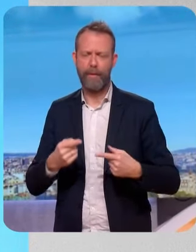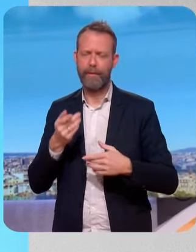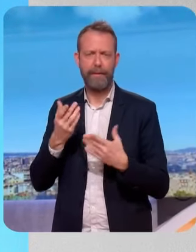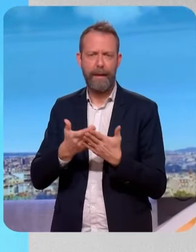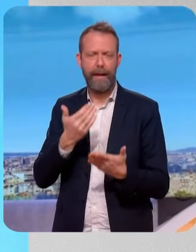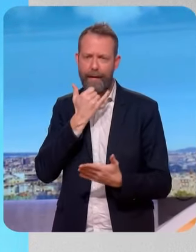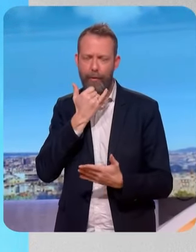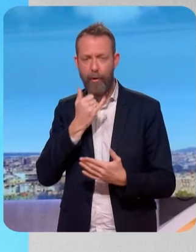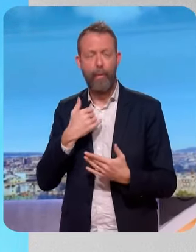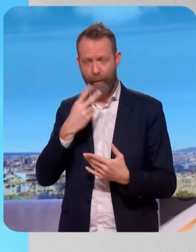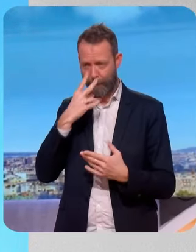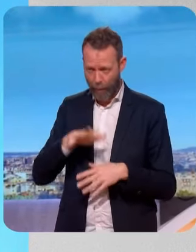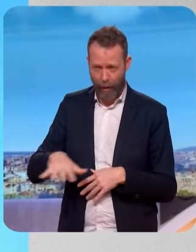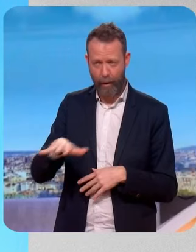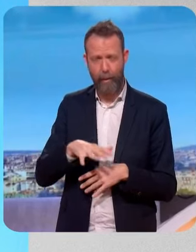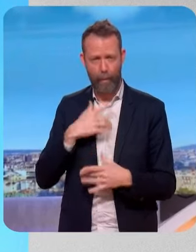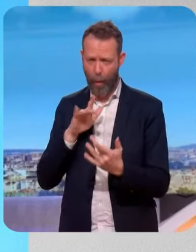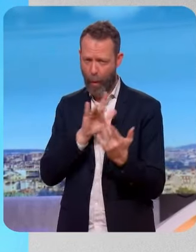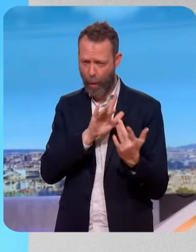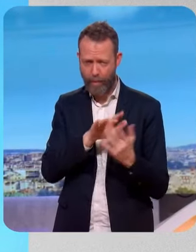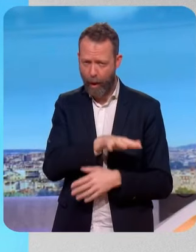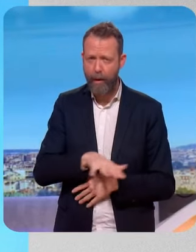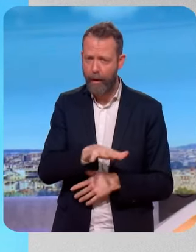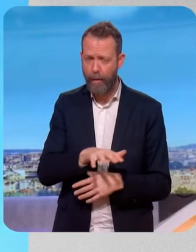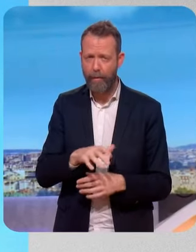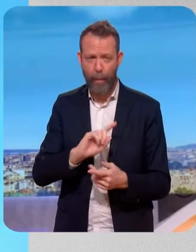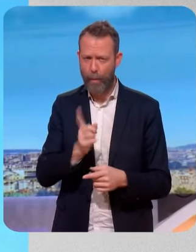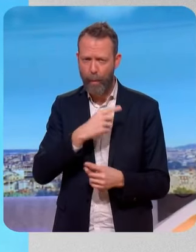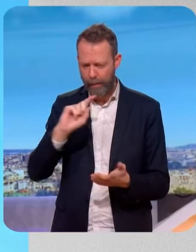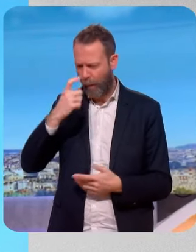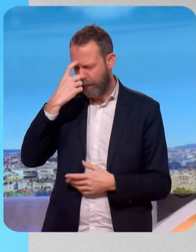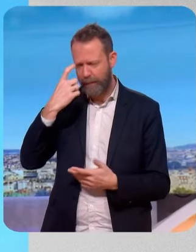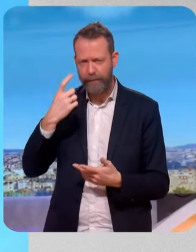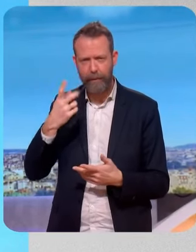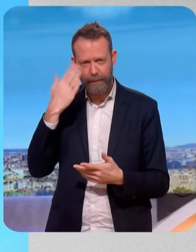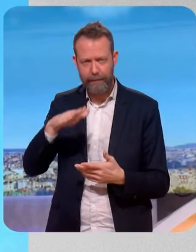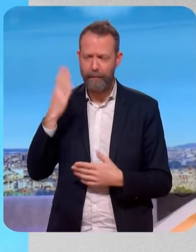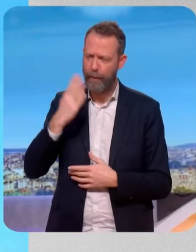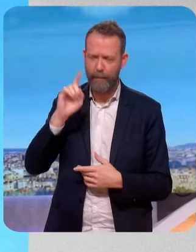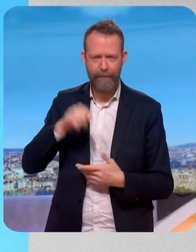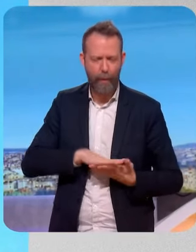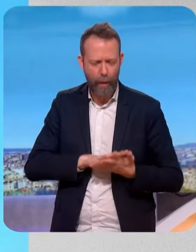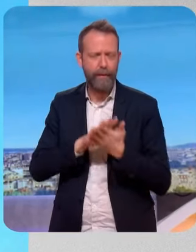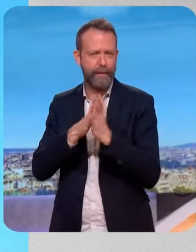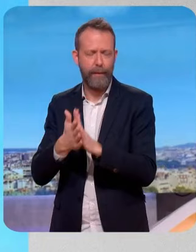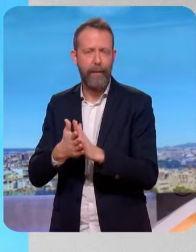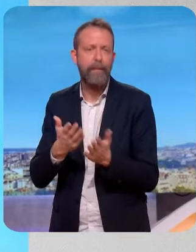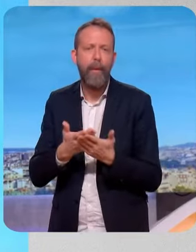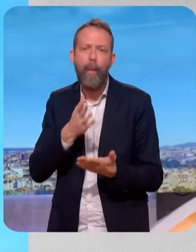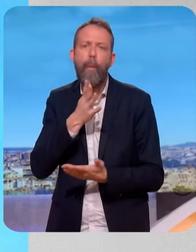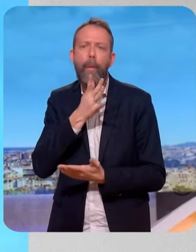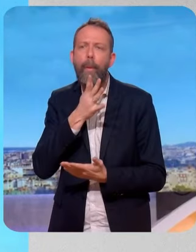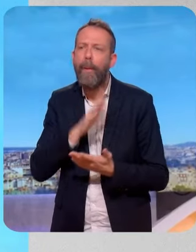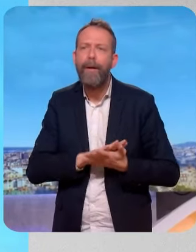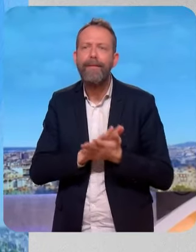mon territoire, je le vois bien avec les contacts que j'ai avec les agriculteurs. Ils sont tous conscients des transitions nécessaires à faire. Et on ne fera pas la